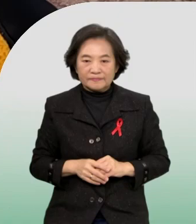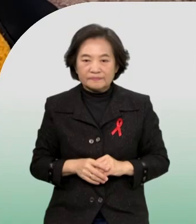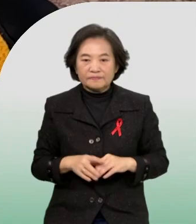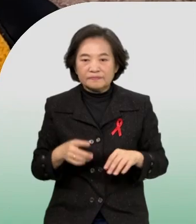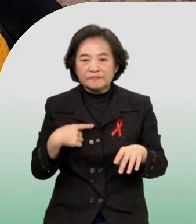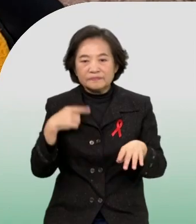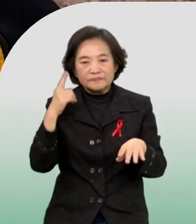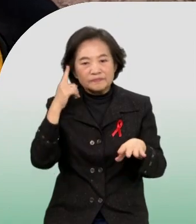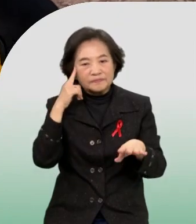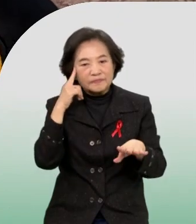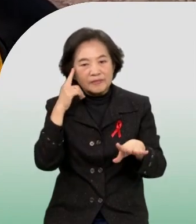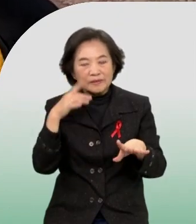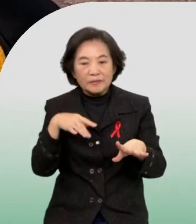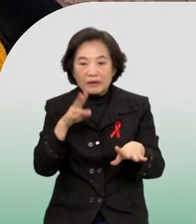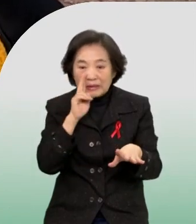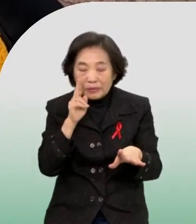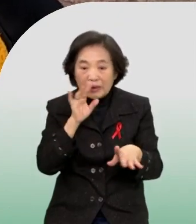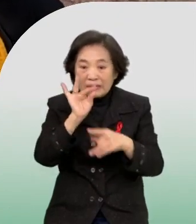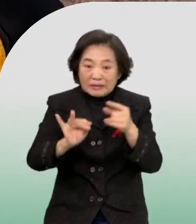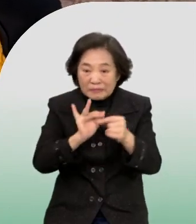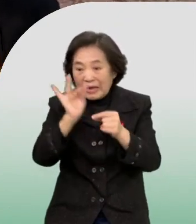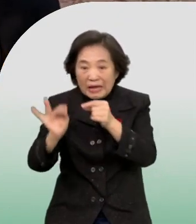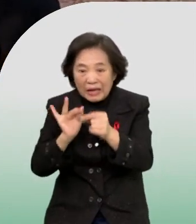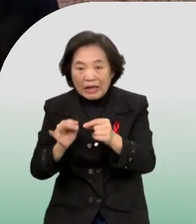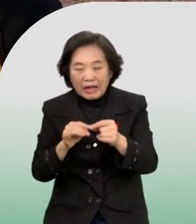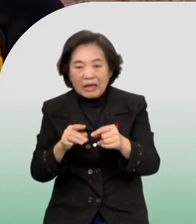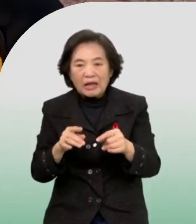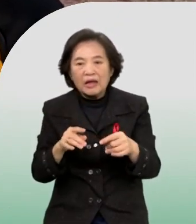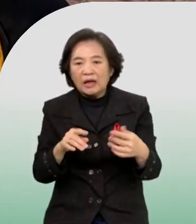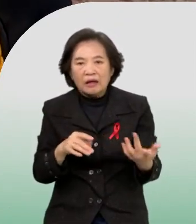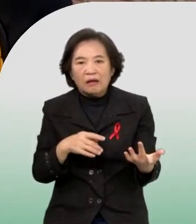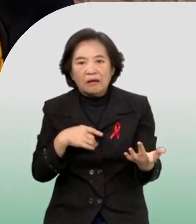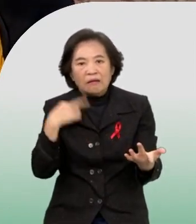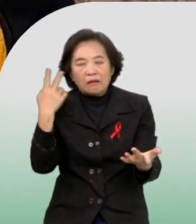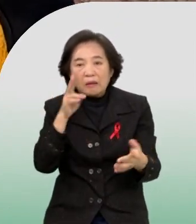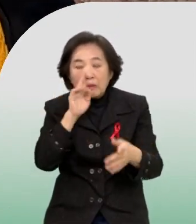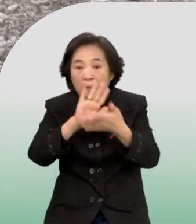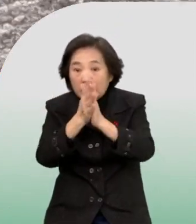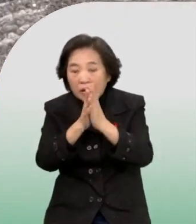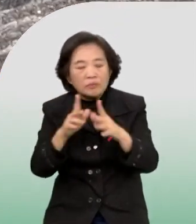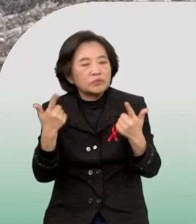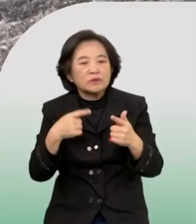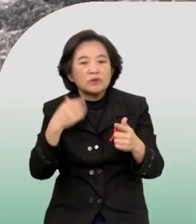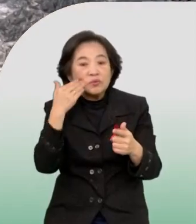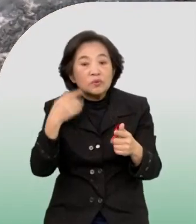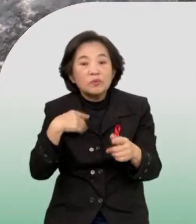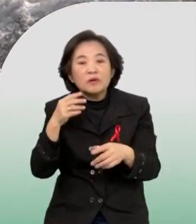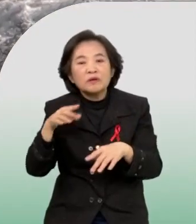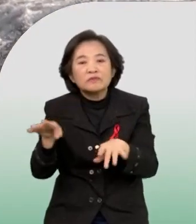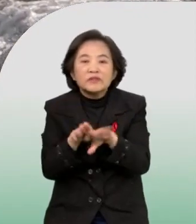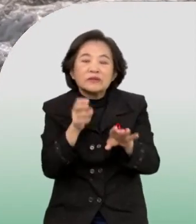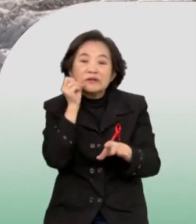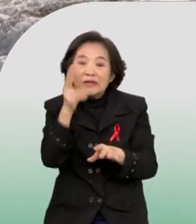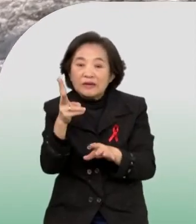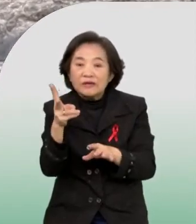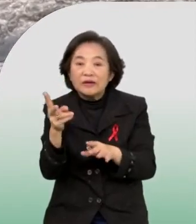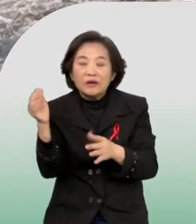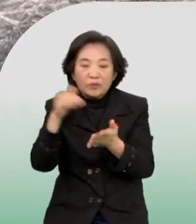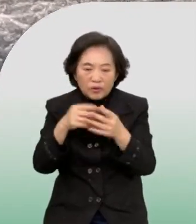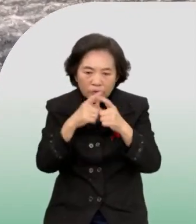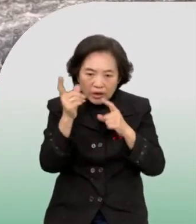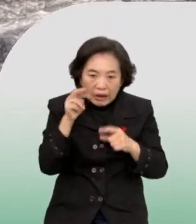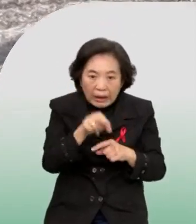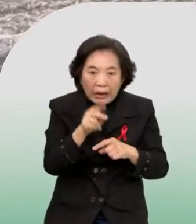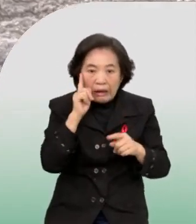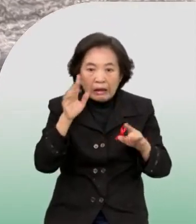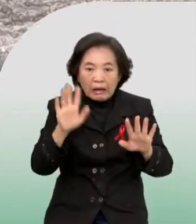经过待了好几百年才看到它的变化。其实每一个月，我只要比如说放假2个礼拜再回来，冰川就长不一样。这也是很